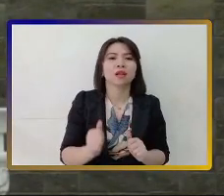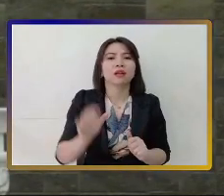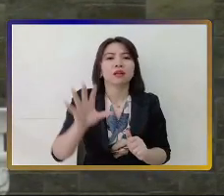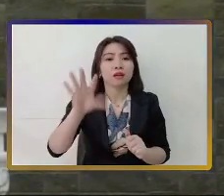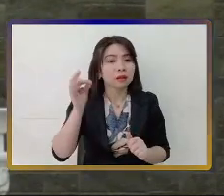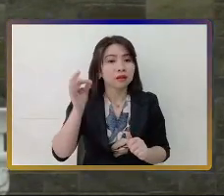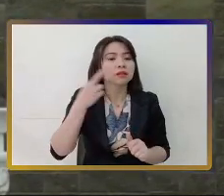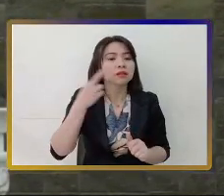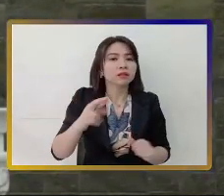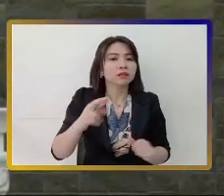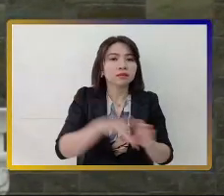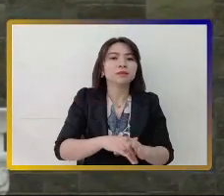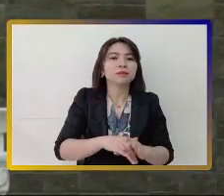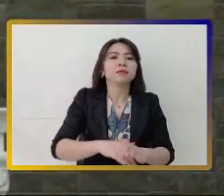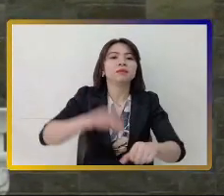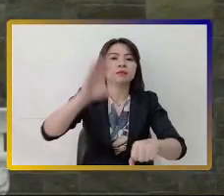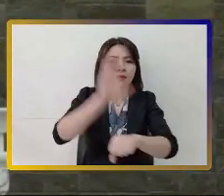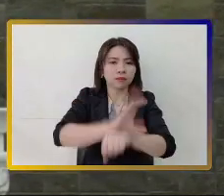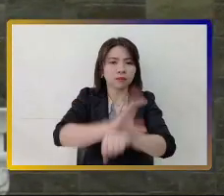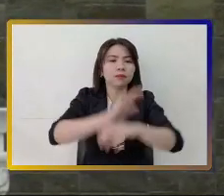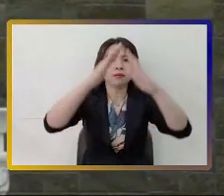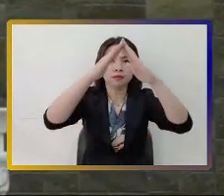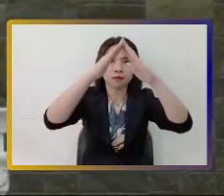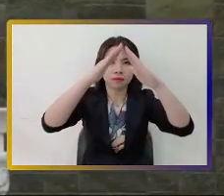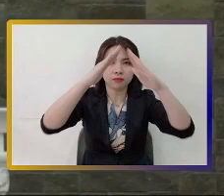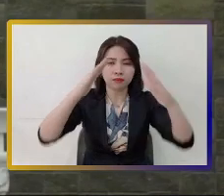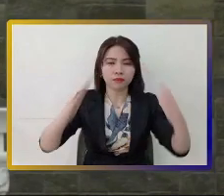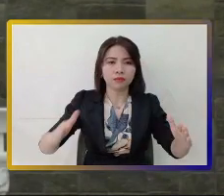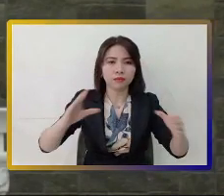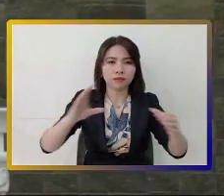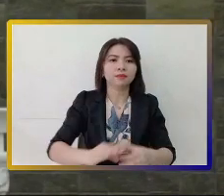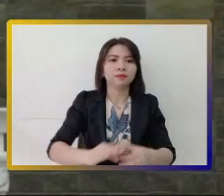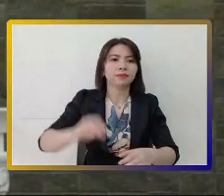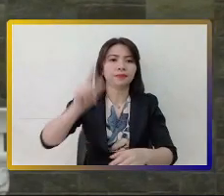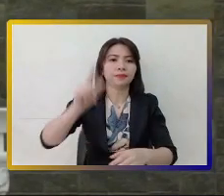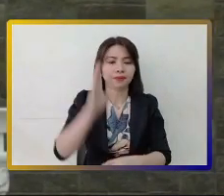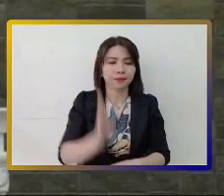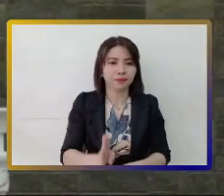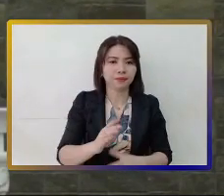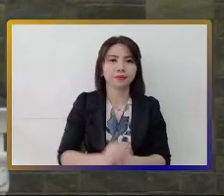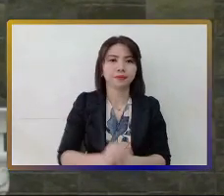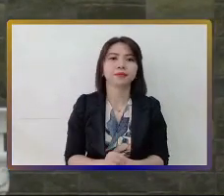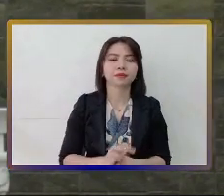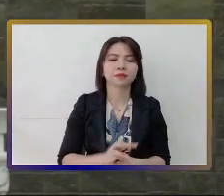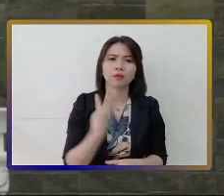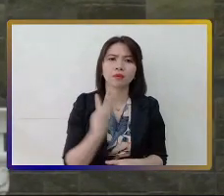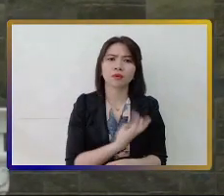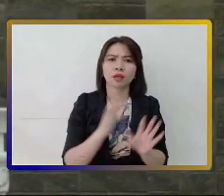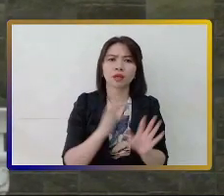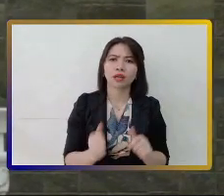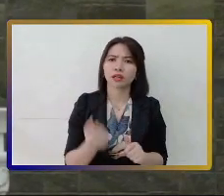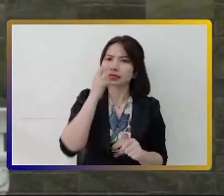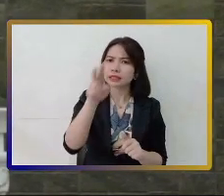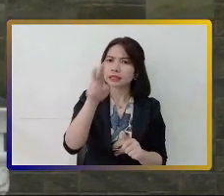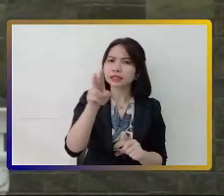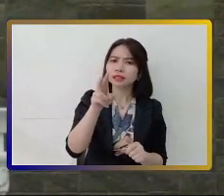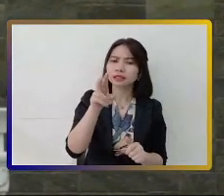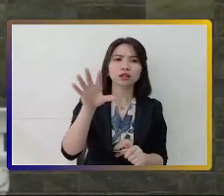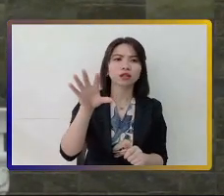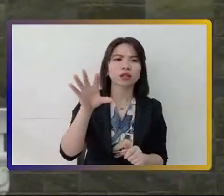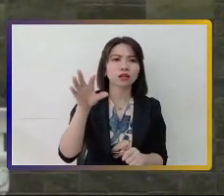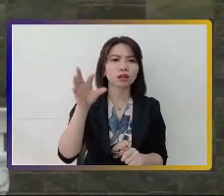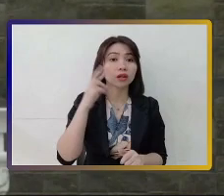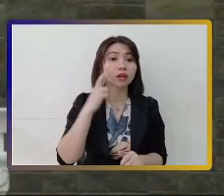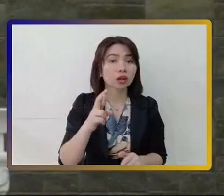God. You can find her kung saan pinag-uusapan ang salita ng